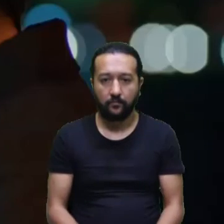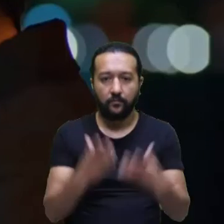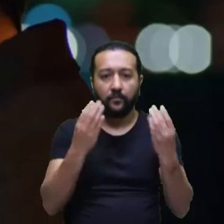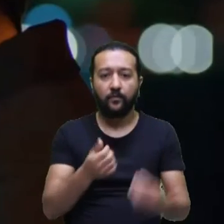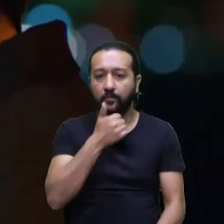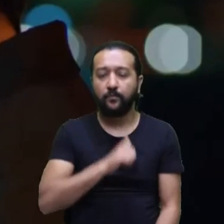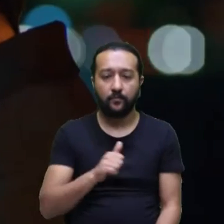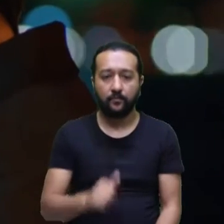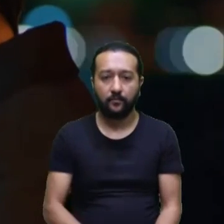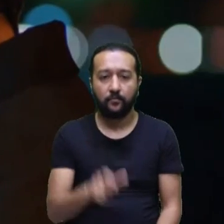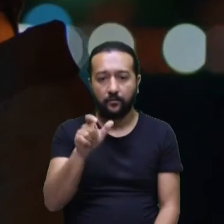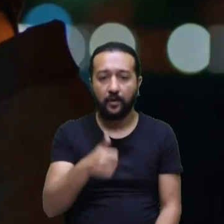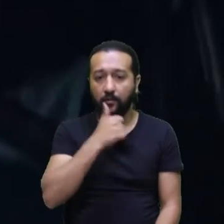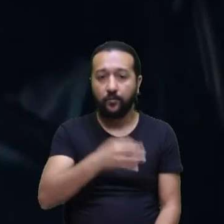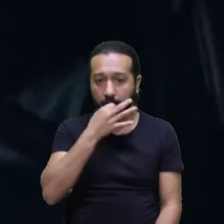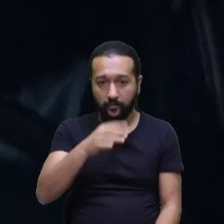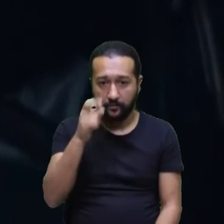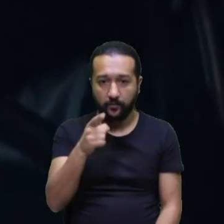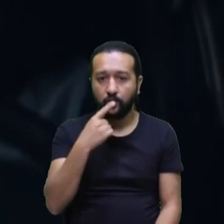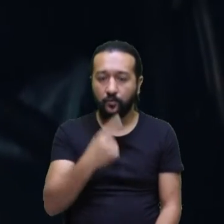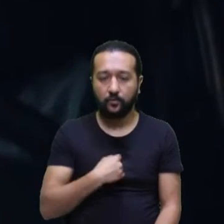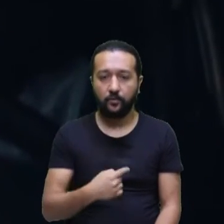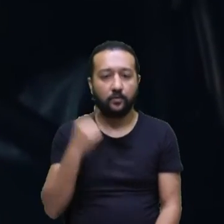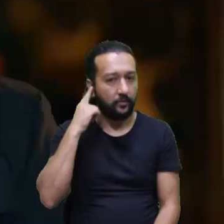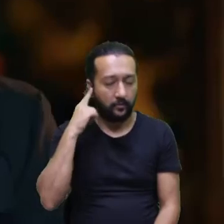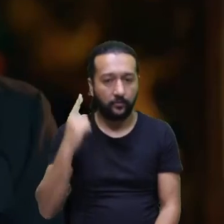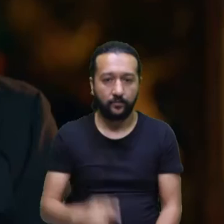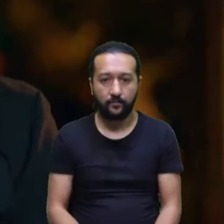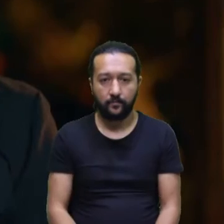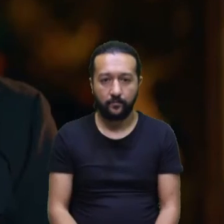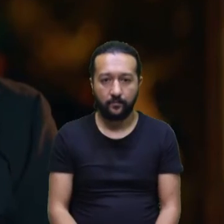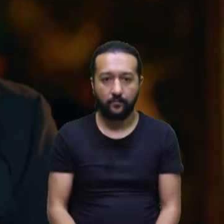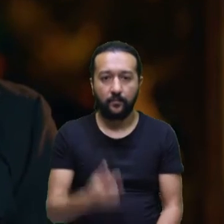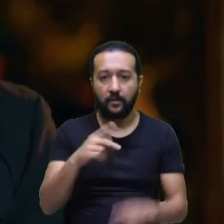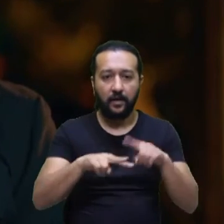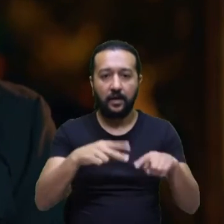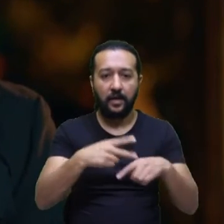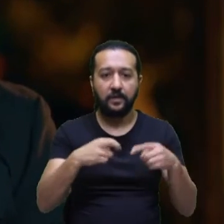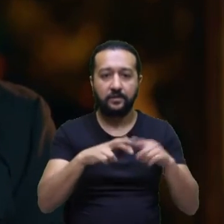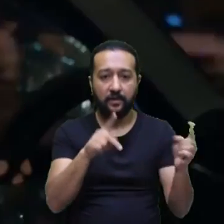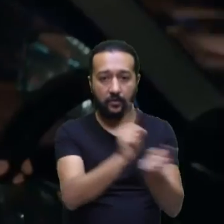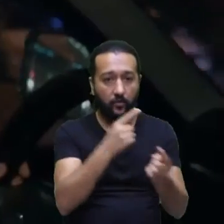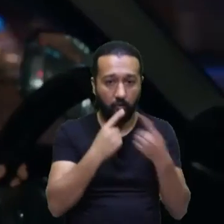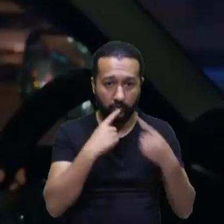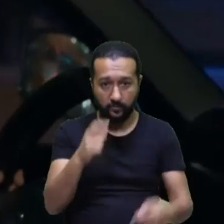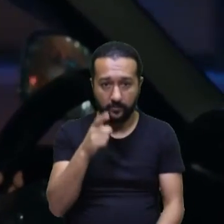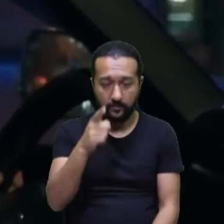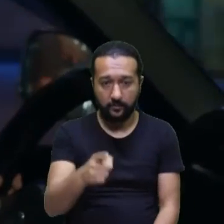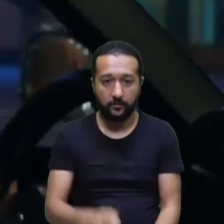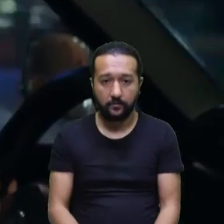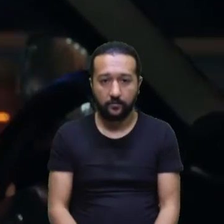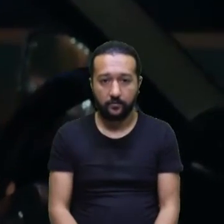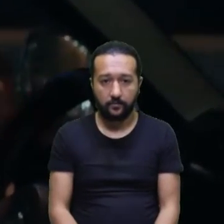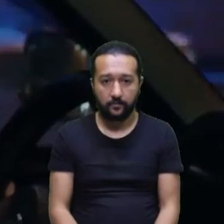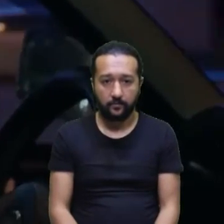Efendim abicim. Abi müsait misin? Söyle, dinliyorum. Azrail'e konuştun mu diye soracaktım. Yusuf